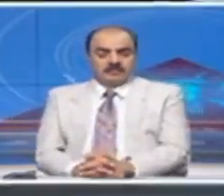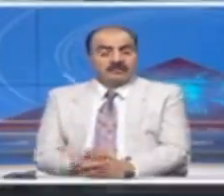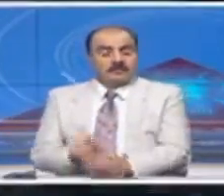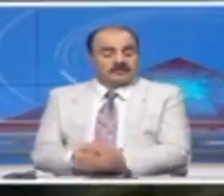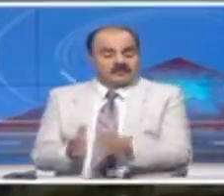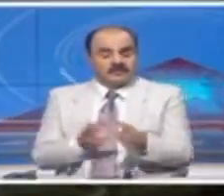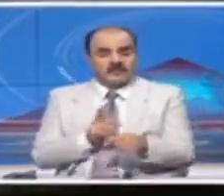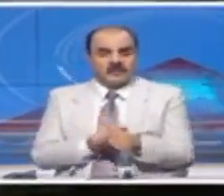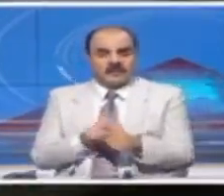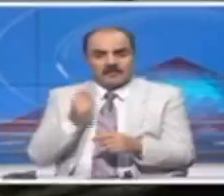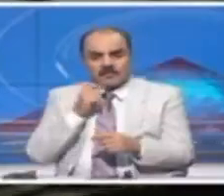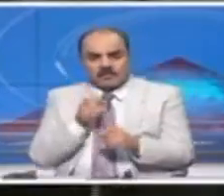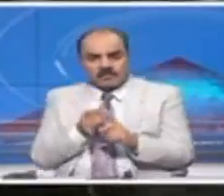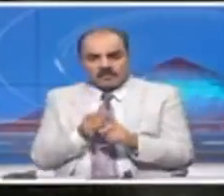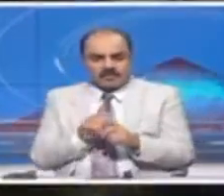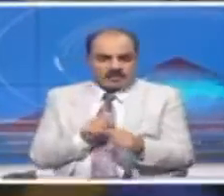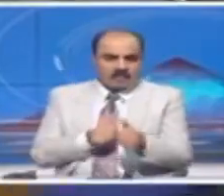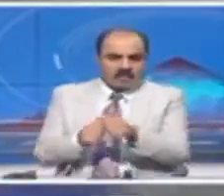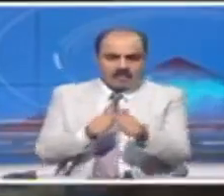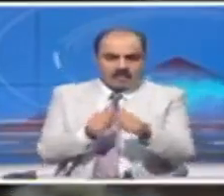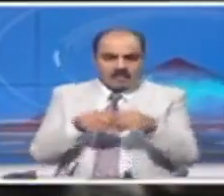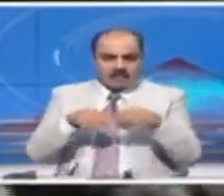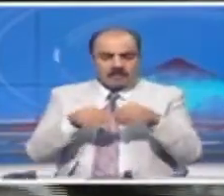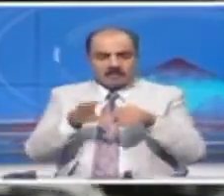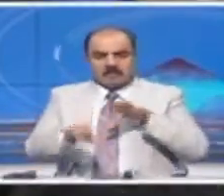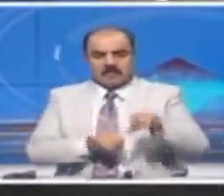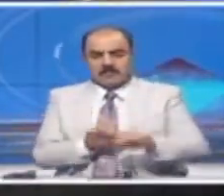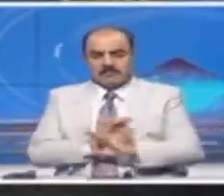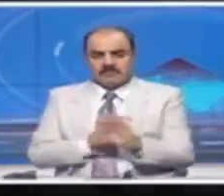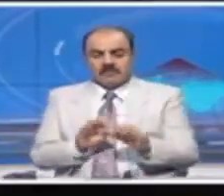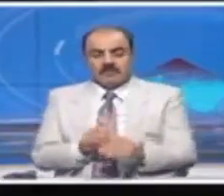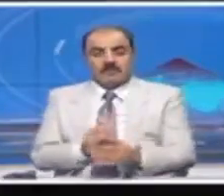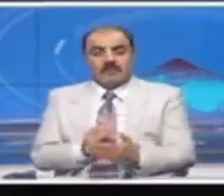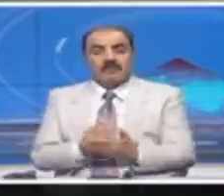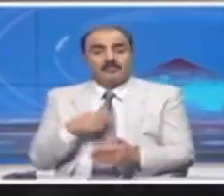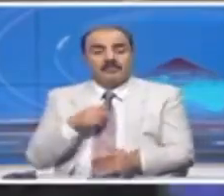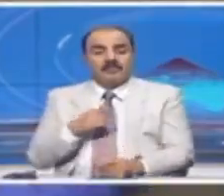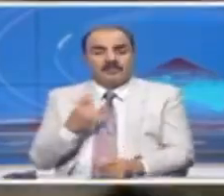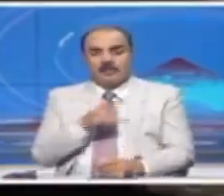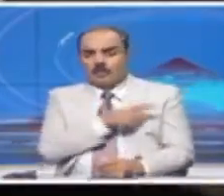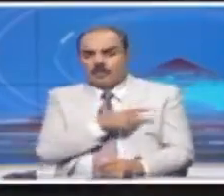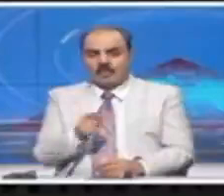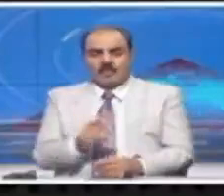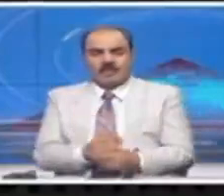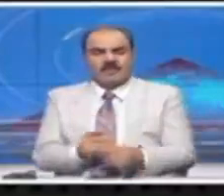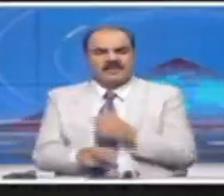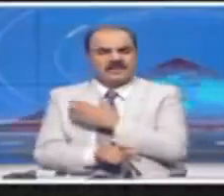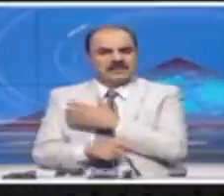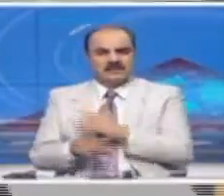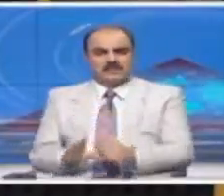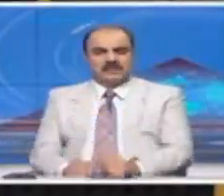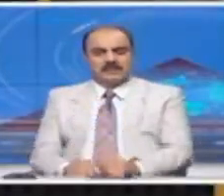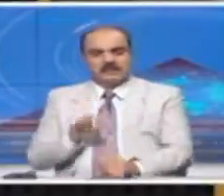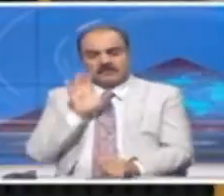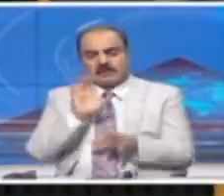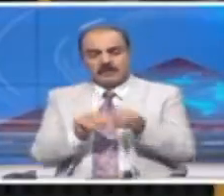وفي مجال مكافحة المخدرات وضبط المتاجرين فيها، تمكنت أجهزة وزارة الداخلية خلال أسبوع من